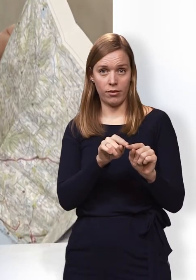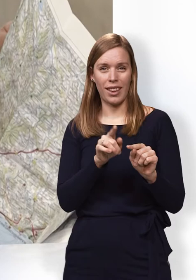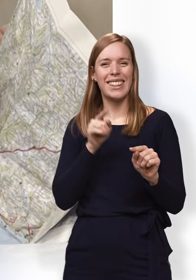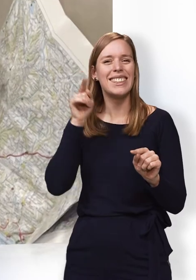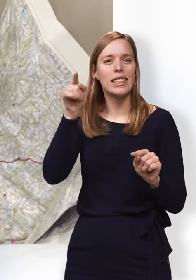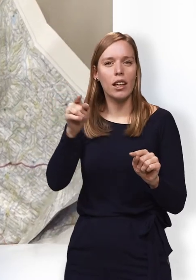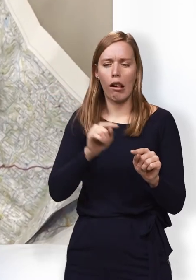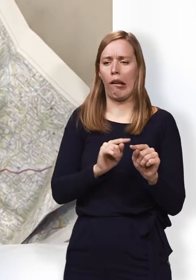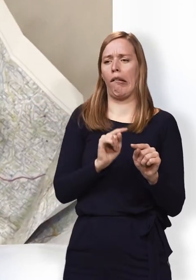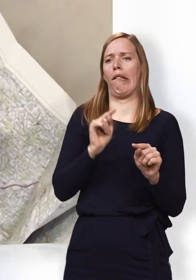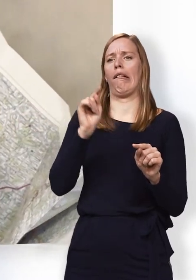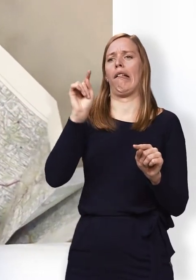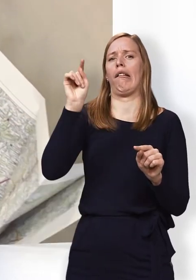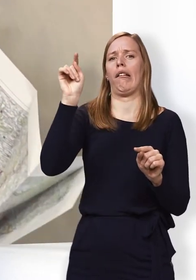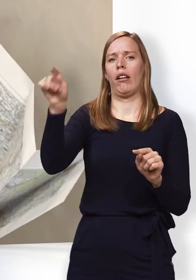Unser Ziel?